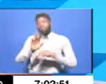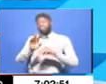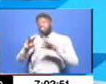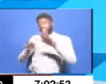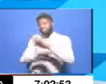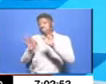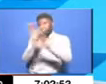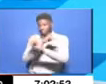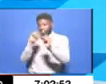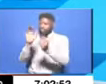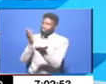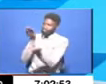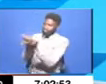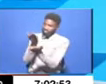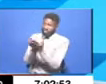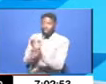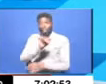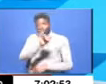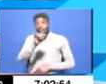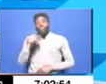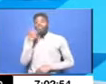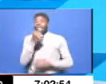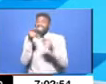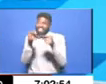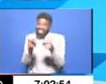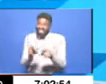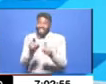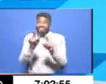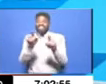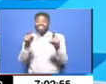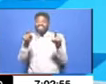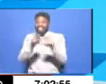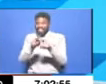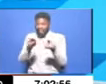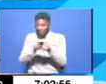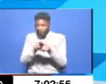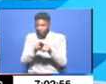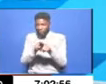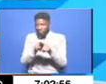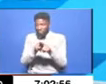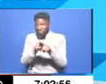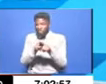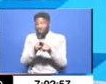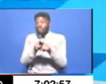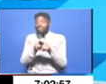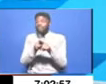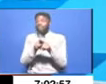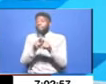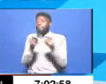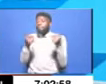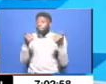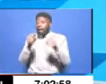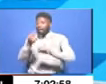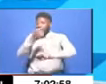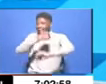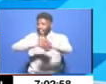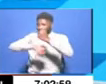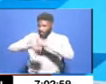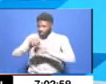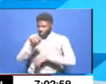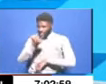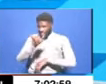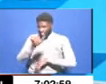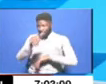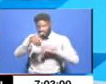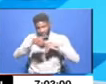yao. Wale watakaokuwa wametishia ama wamesita masharti, wamekosa kutimiza masharti